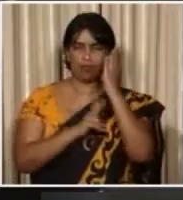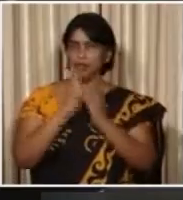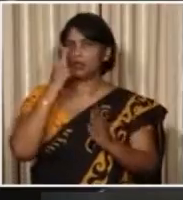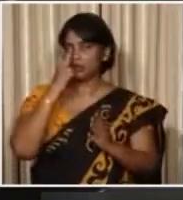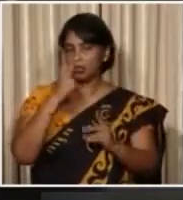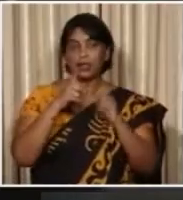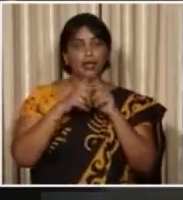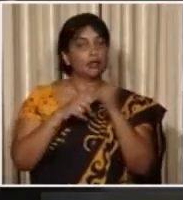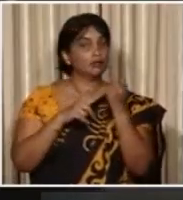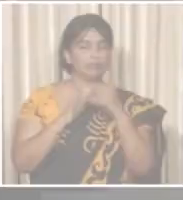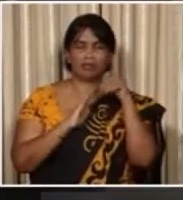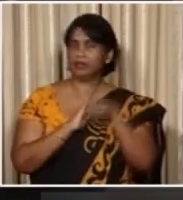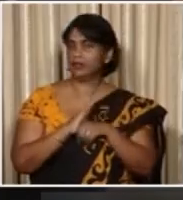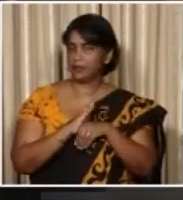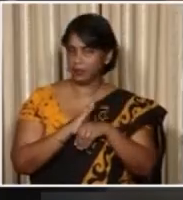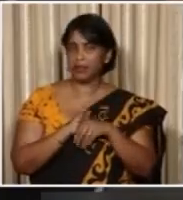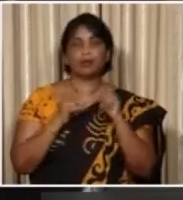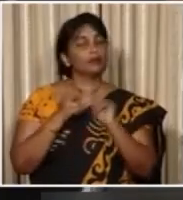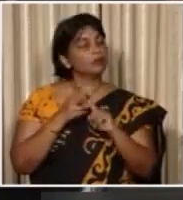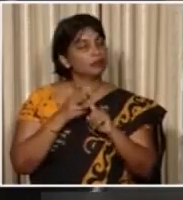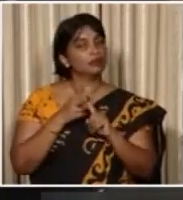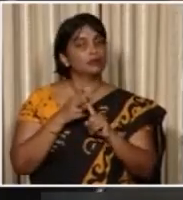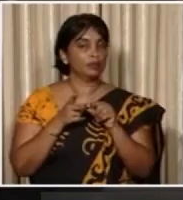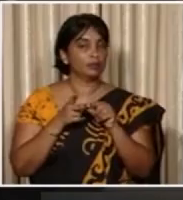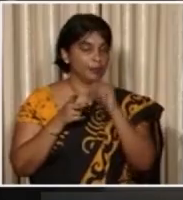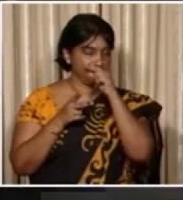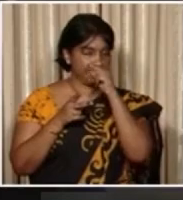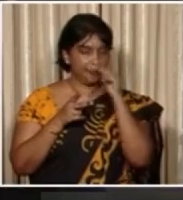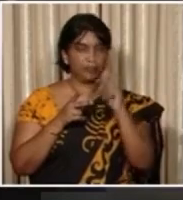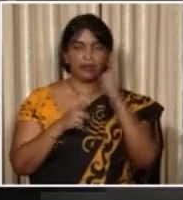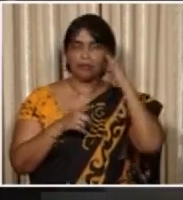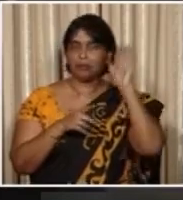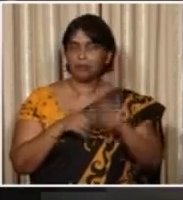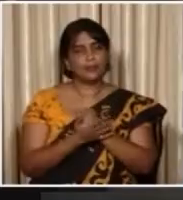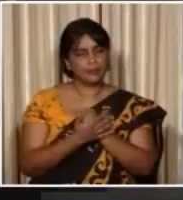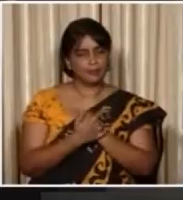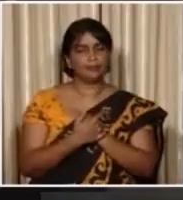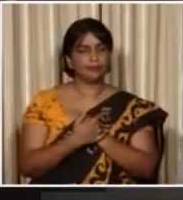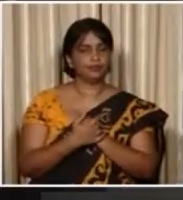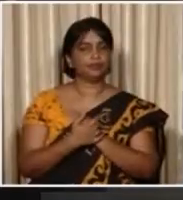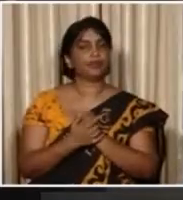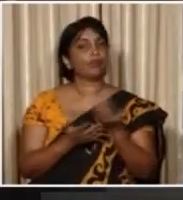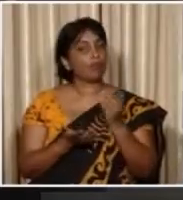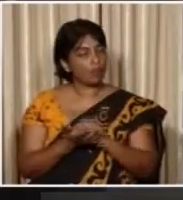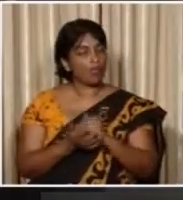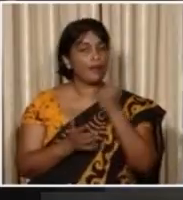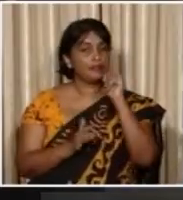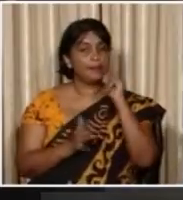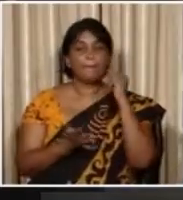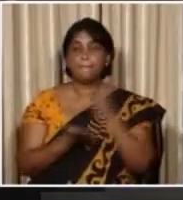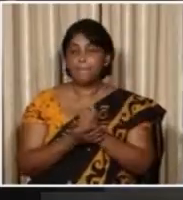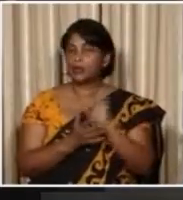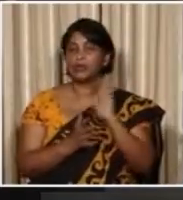එකක් ආර්ථිකයේ තිබුණු පසුබෑම. දෙවෙනි කාරණේ තමයි මේක අයුතු ලෙස භාවිතා කිරීම. තවත් ඒවයි සමහර බැංකුත් නෙවෙයි